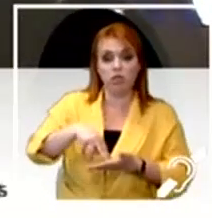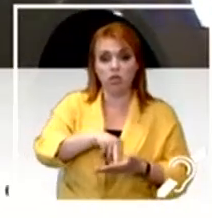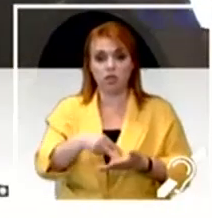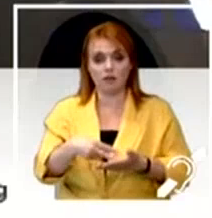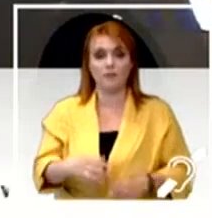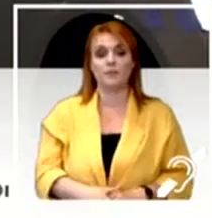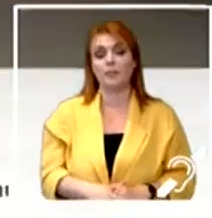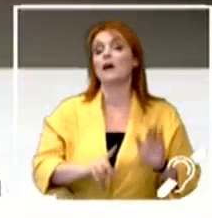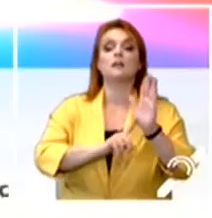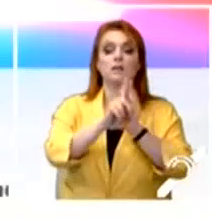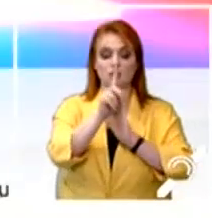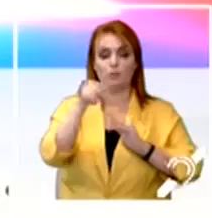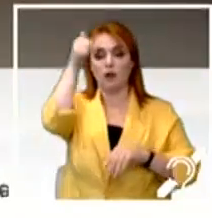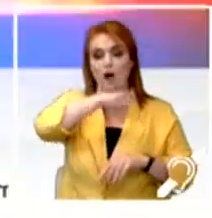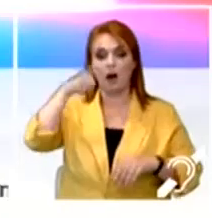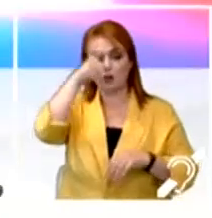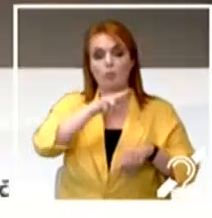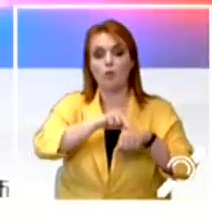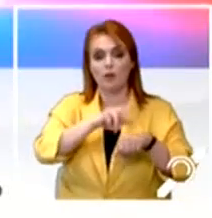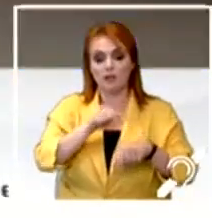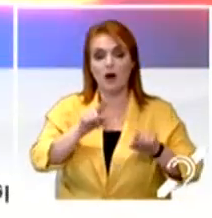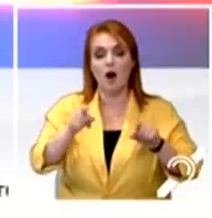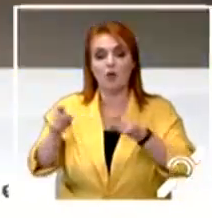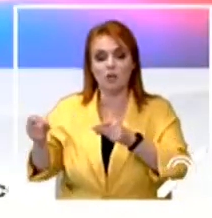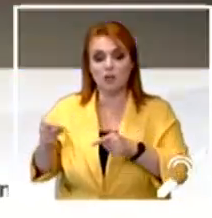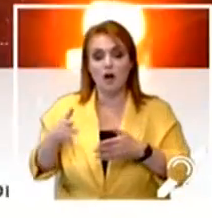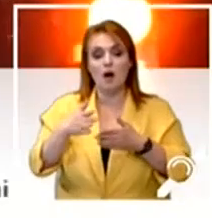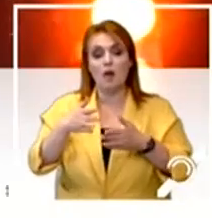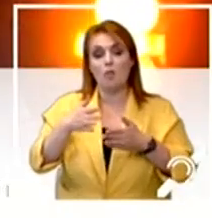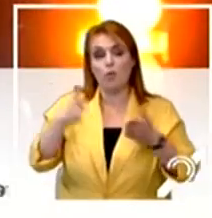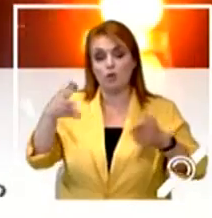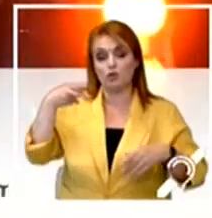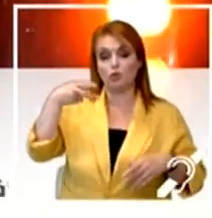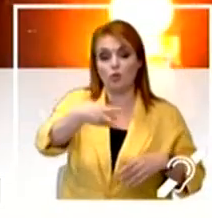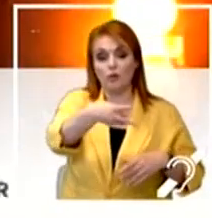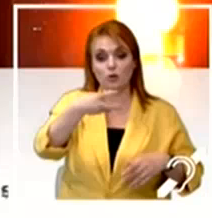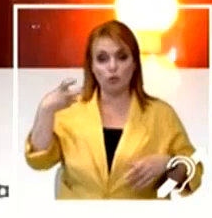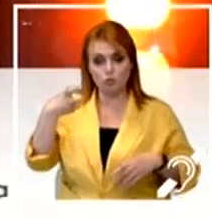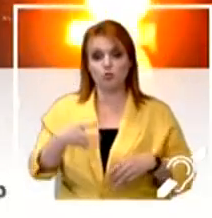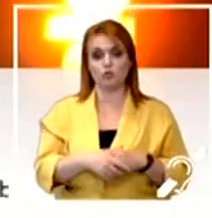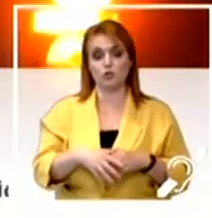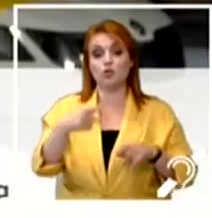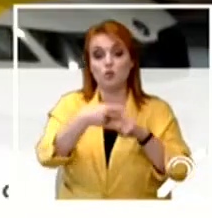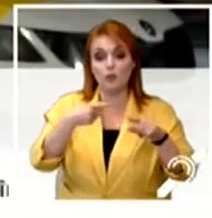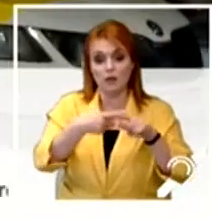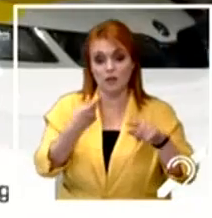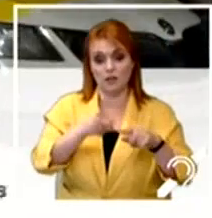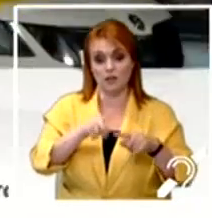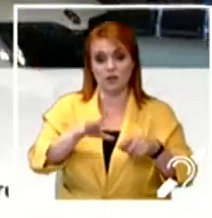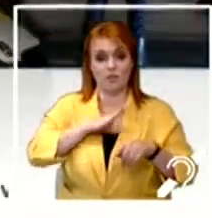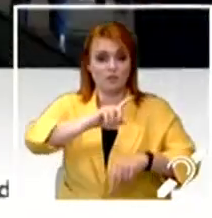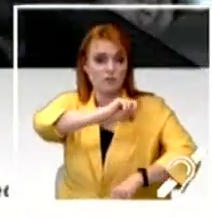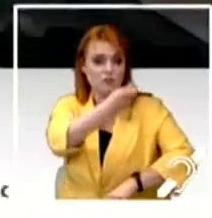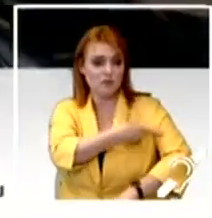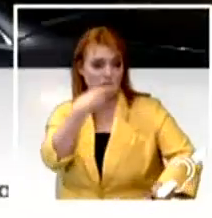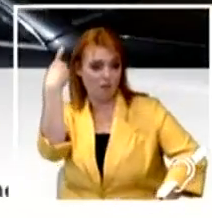De la începutul anului, oamenii legii au reținut în trafic peste 2200 de șoferi beți. Jumătate dintre ei erau în stare